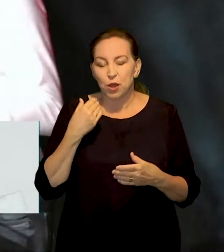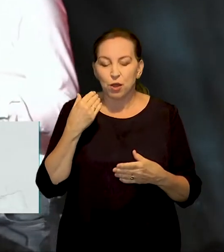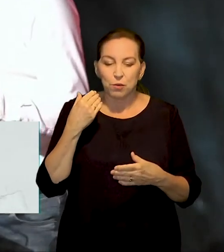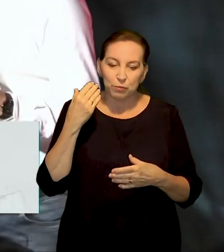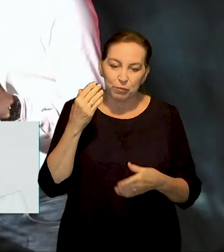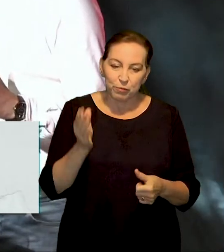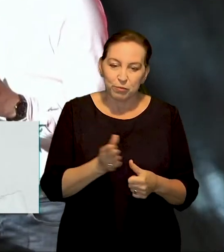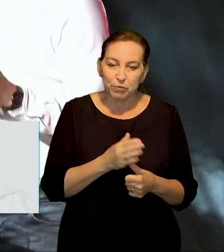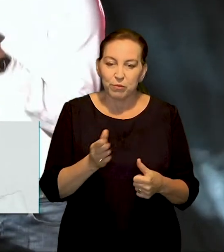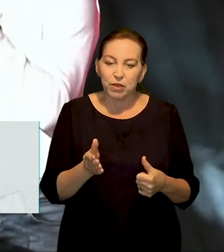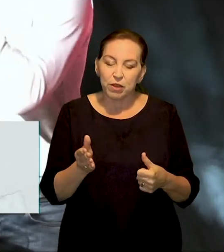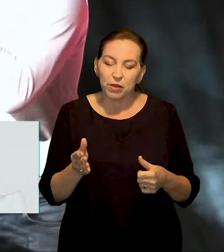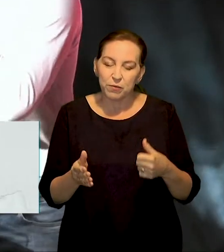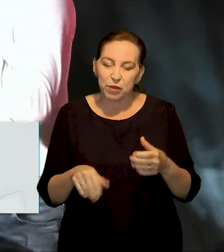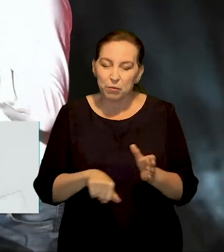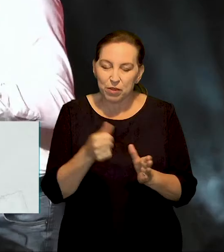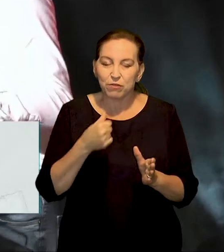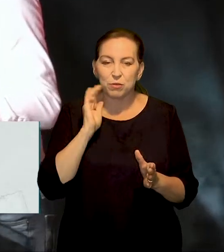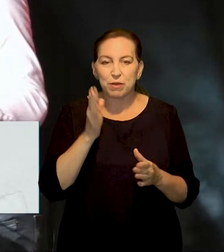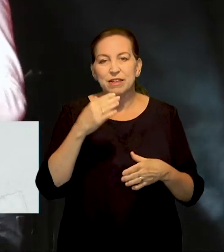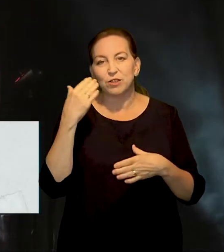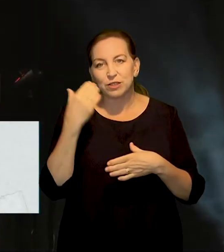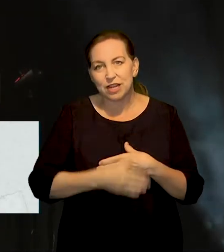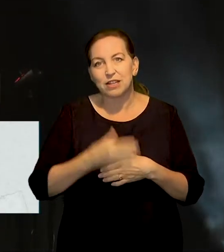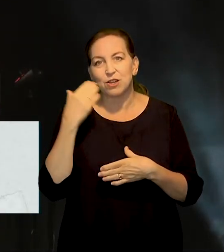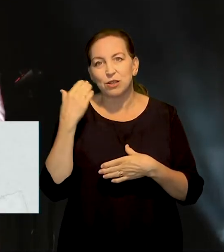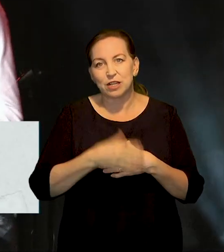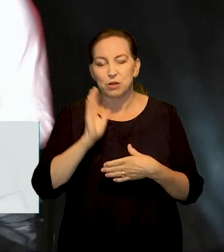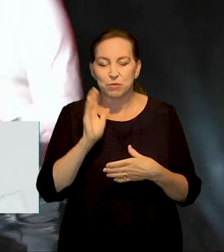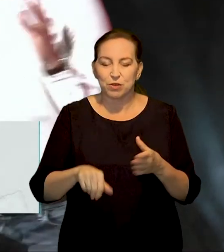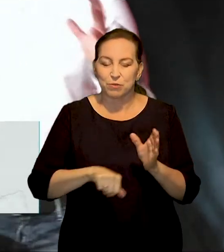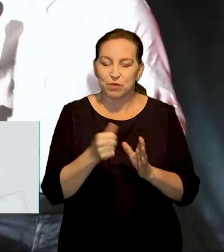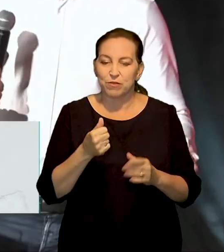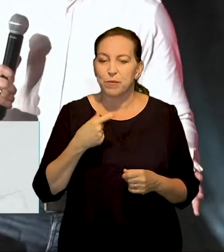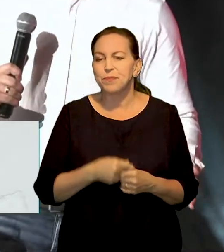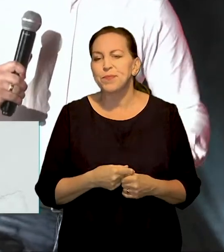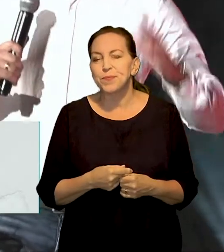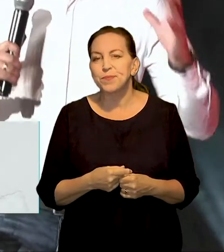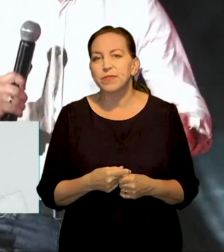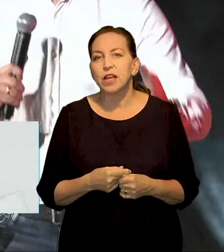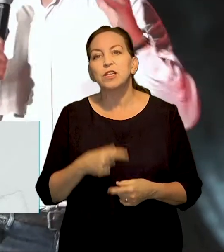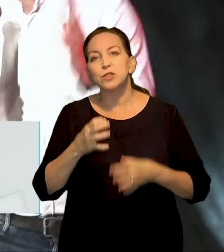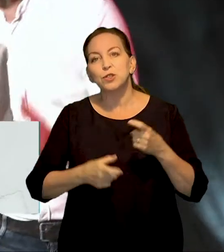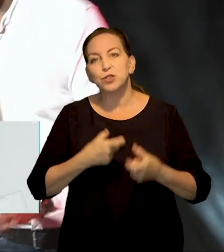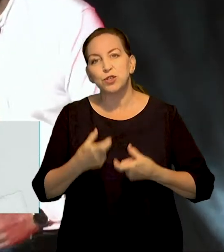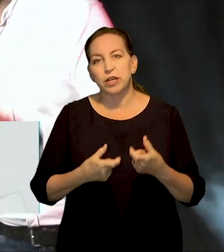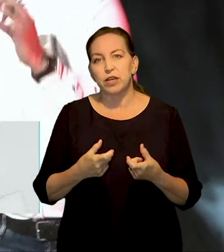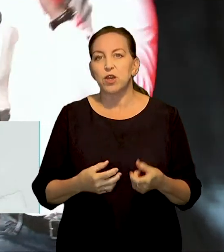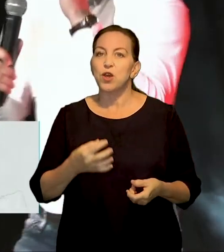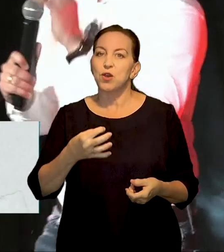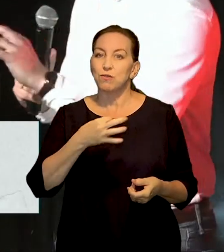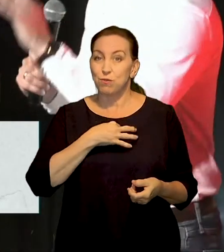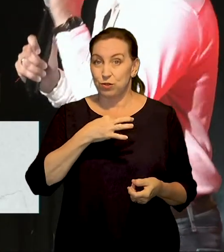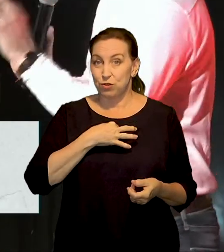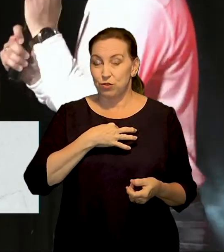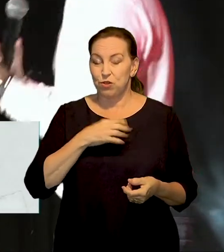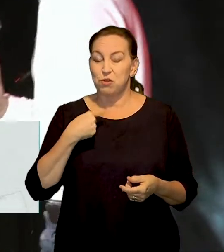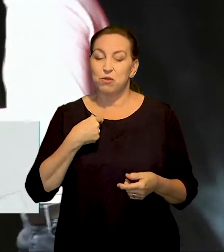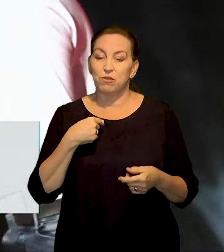Cóż za niezwykła historia. I co tutaj się dzieje? Pewien gospodarz, właściciel, szef, wychodzi co